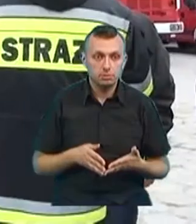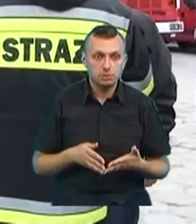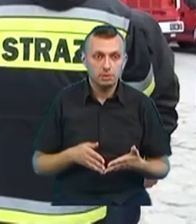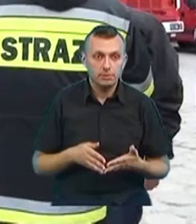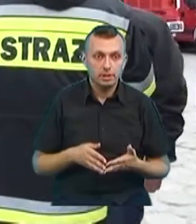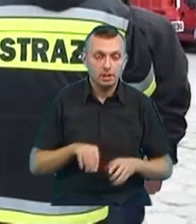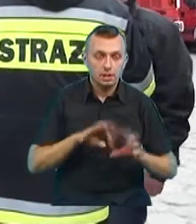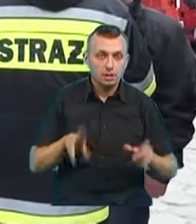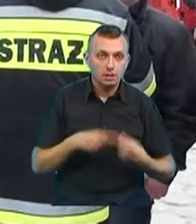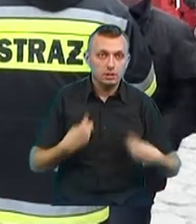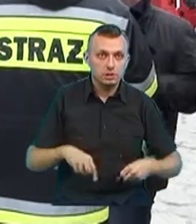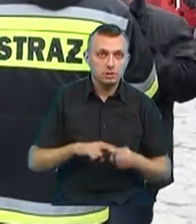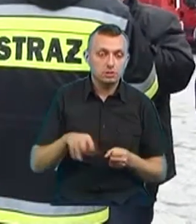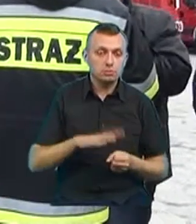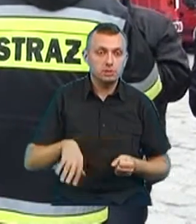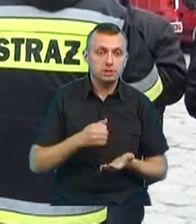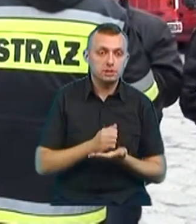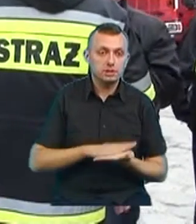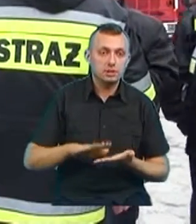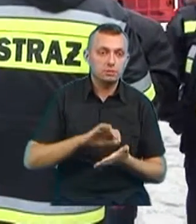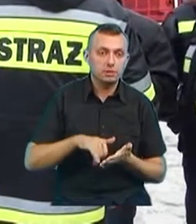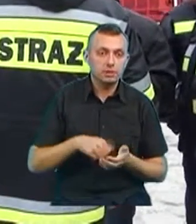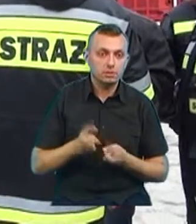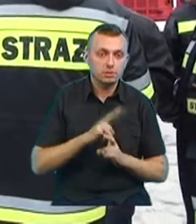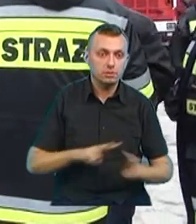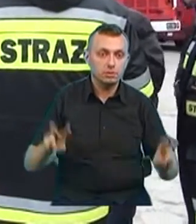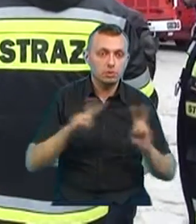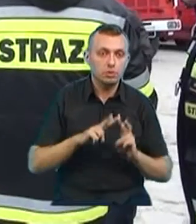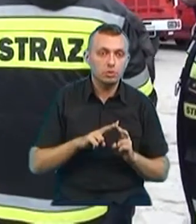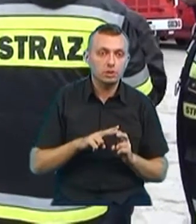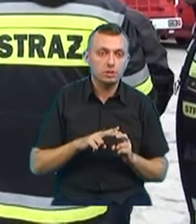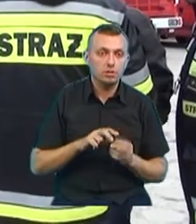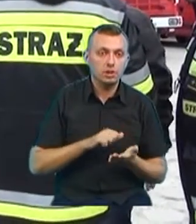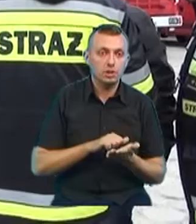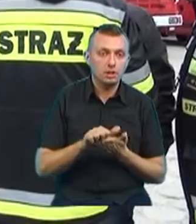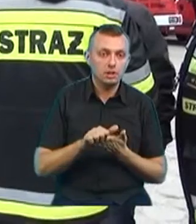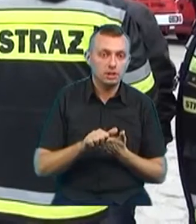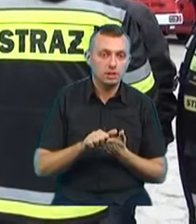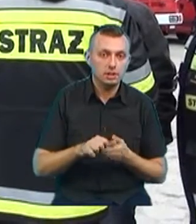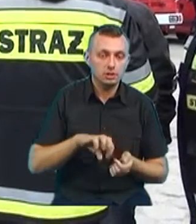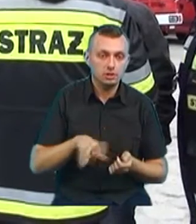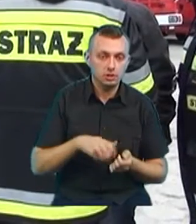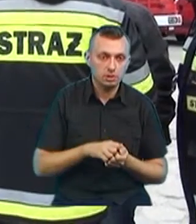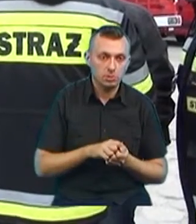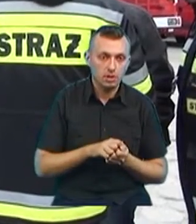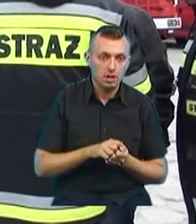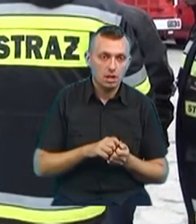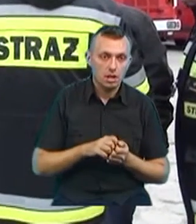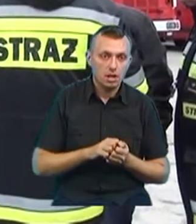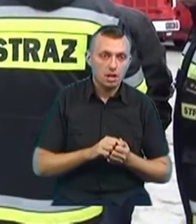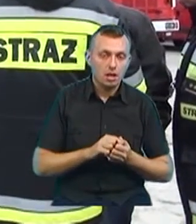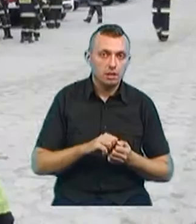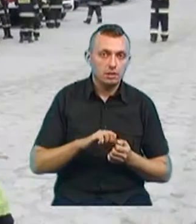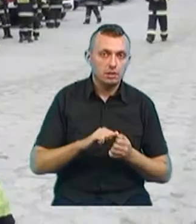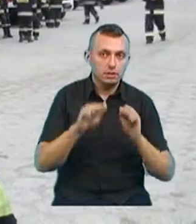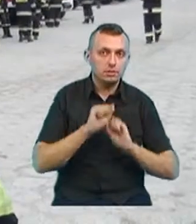alarmowania. Ćwiczenia przebiegały zgodnie z planem. Zostały włączone siły Łódzkiej Brygady Odwodowej oraz siły środki KSRG z terenu powiatu